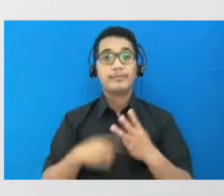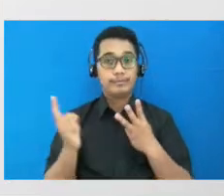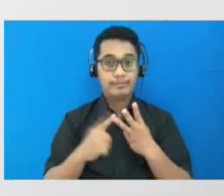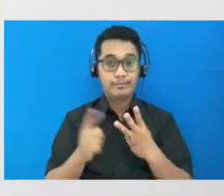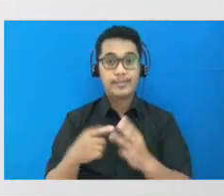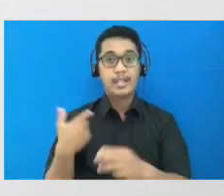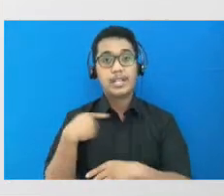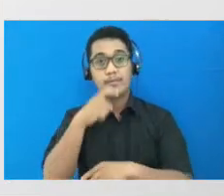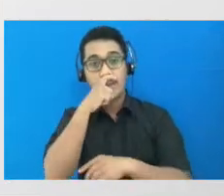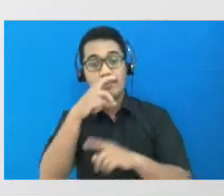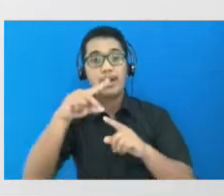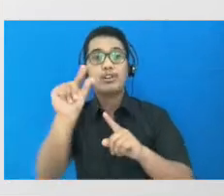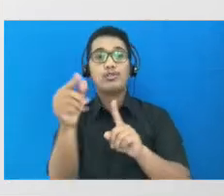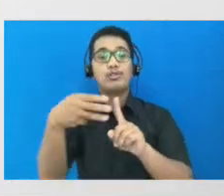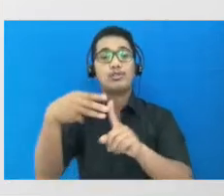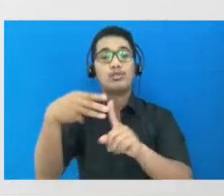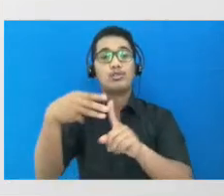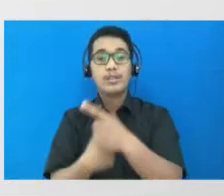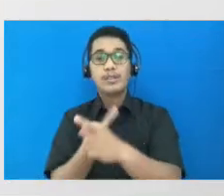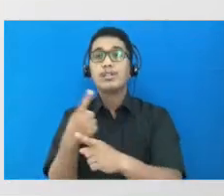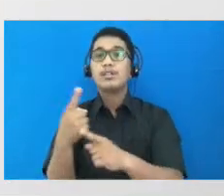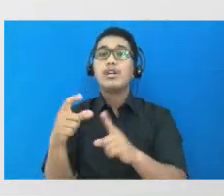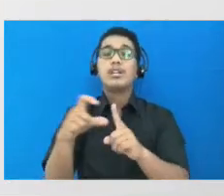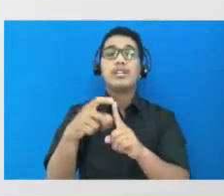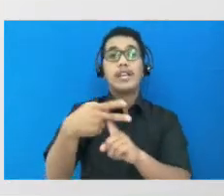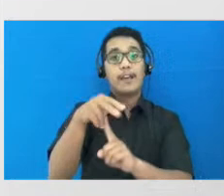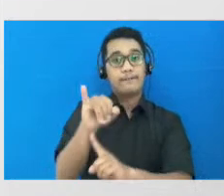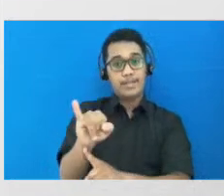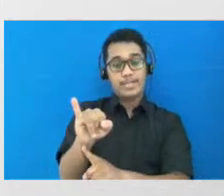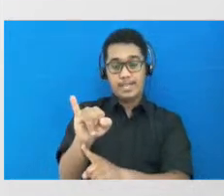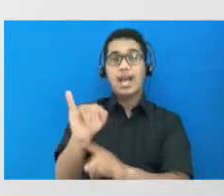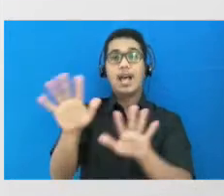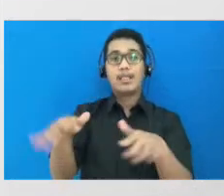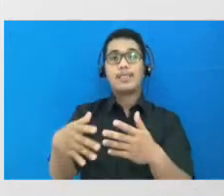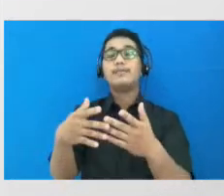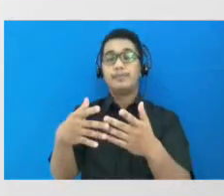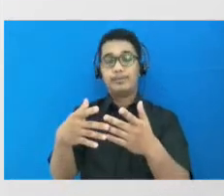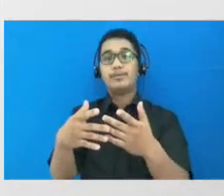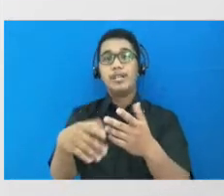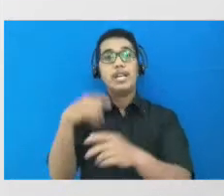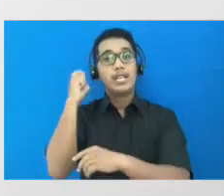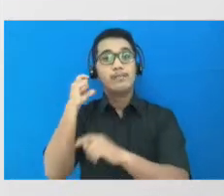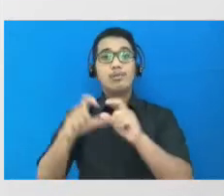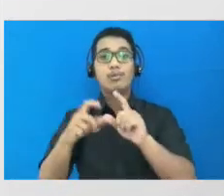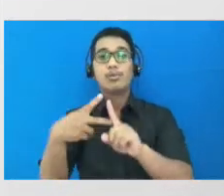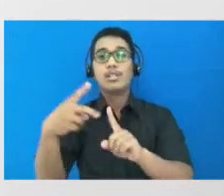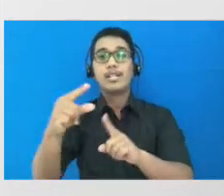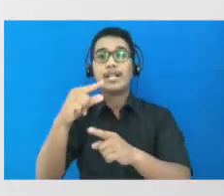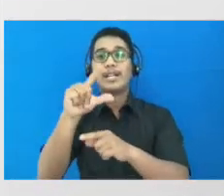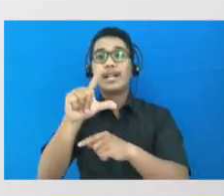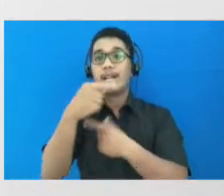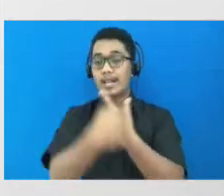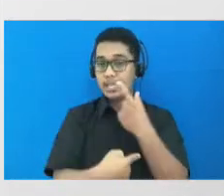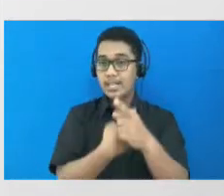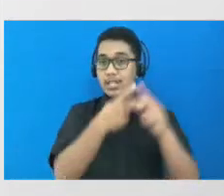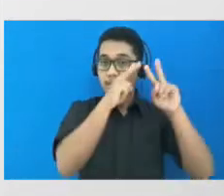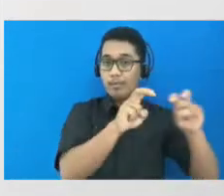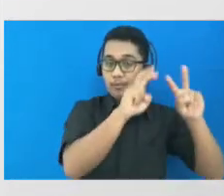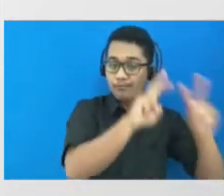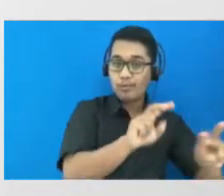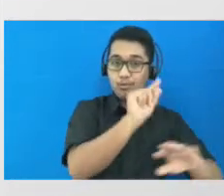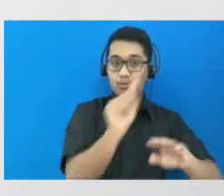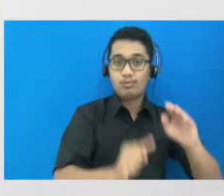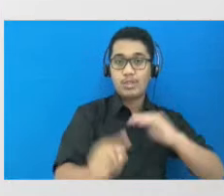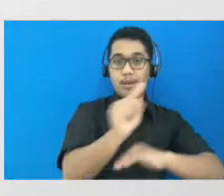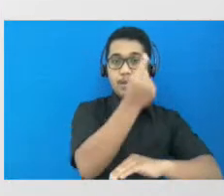ada Bapak Ruby Alamsyah, pendiri Digital Forensik Indonesia. Ada Ibu Shirley Haritstia, peneliti utama